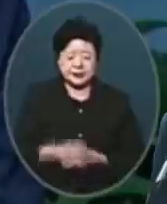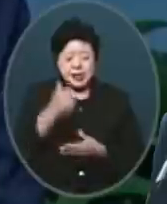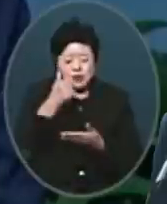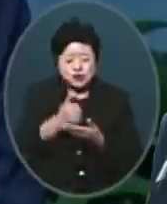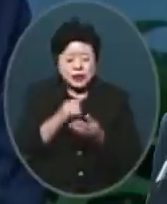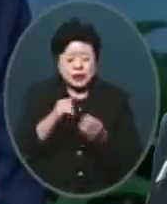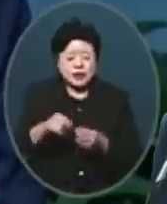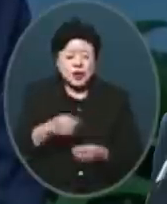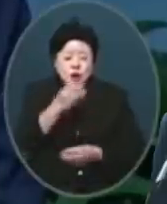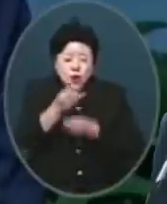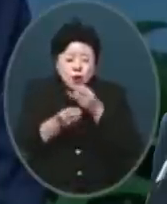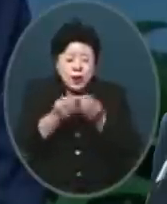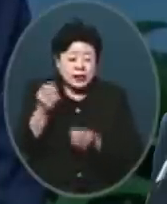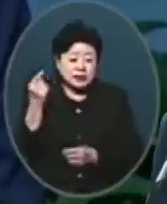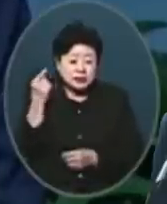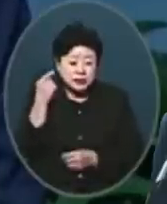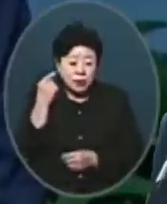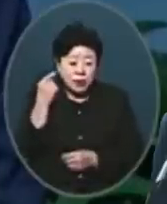죄인의 고백을 들으시고